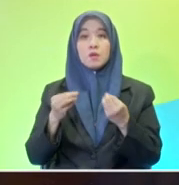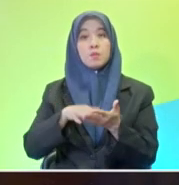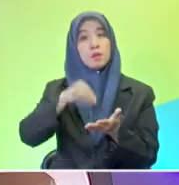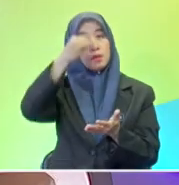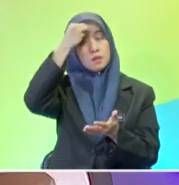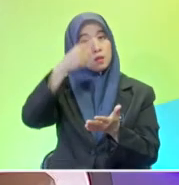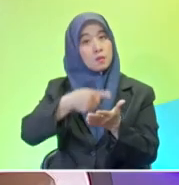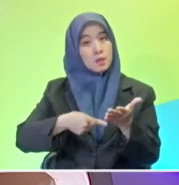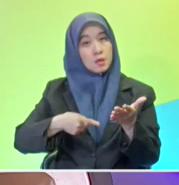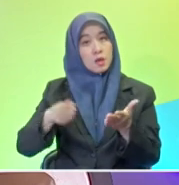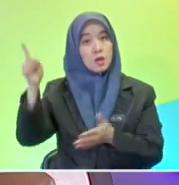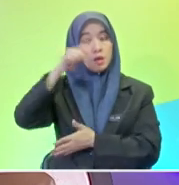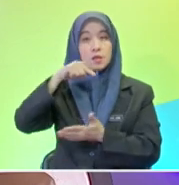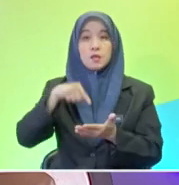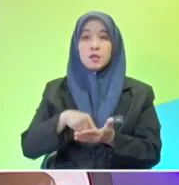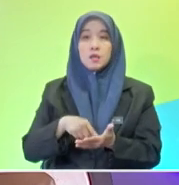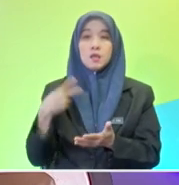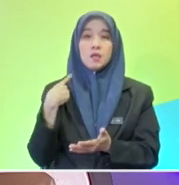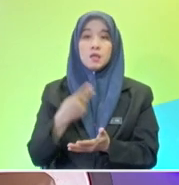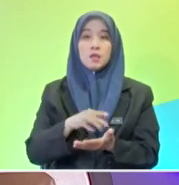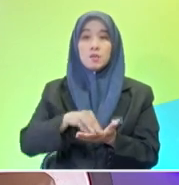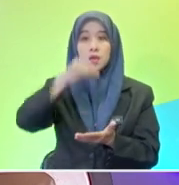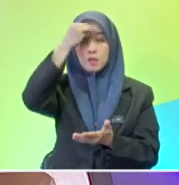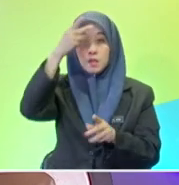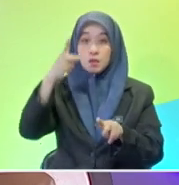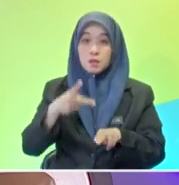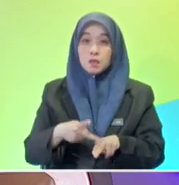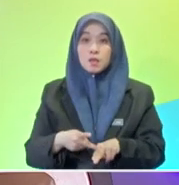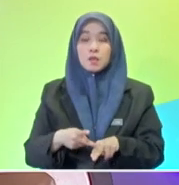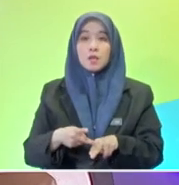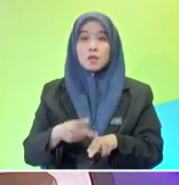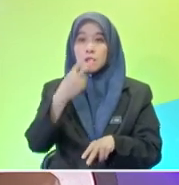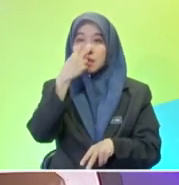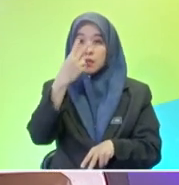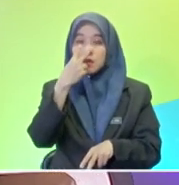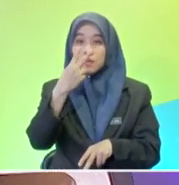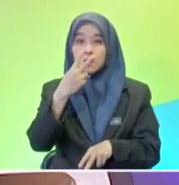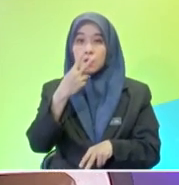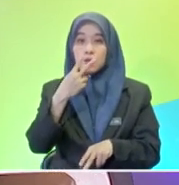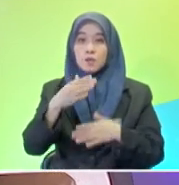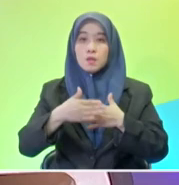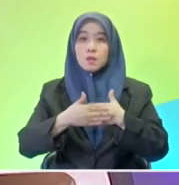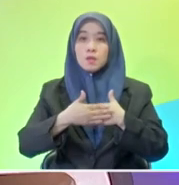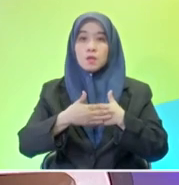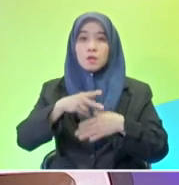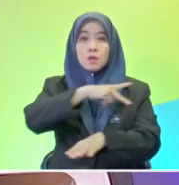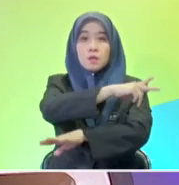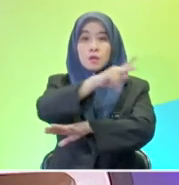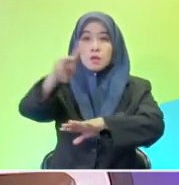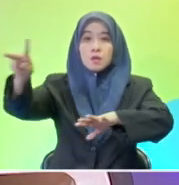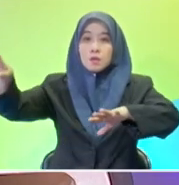belajar mengenal macam macam Cikgu bawa ni kan sebelum tu kita nak Baat pemhatian terhadap persekitaran Abang